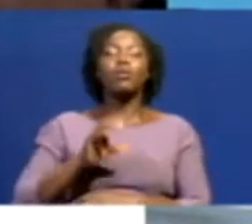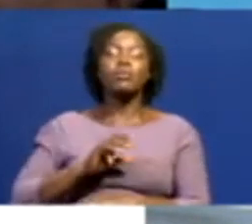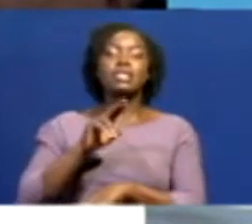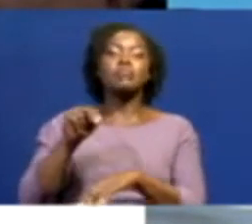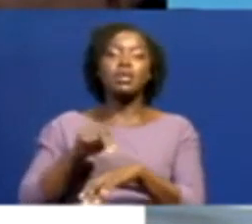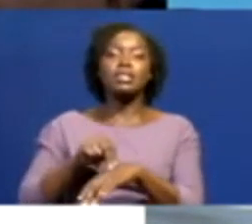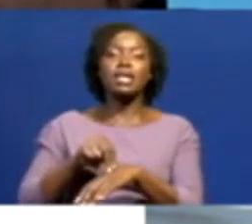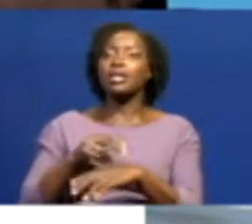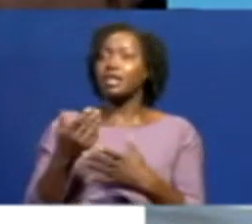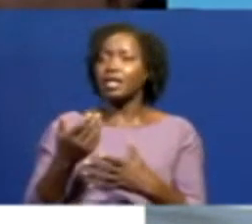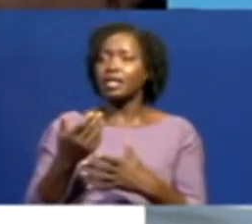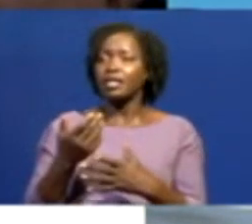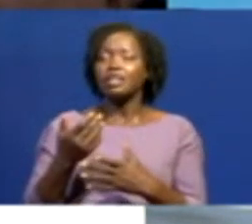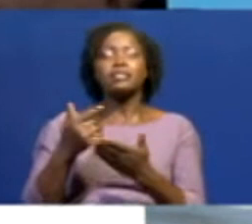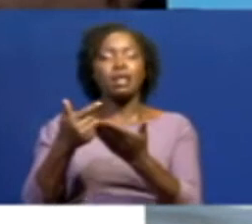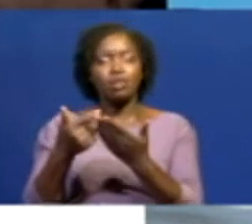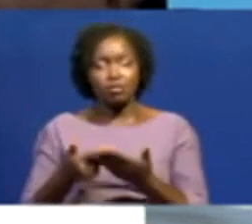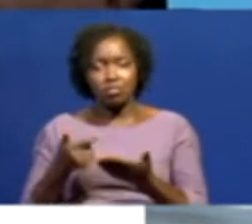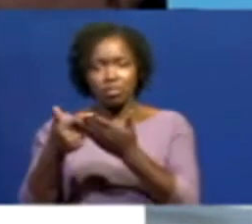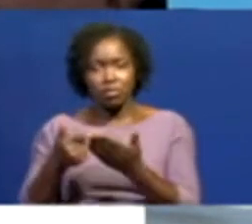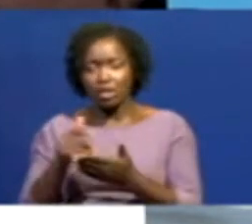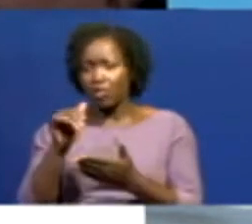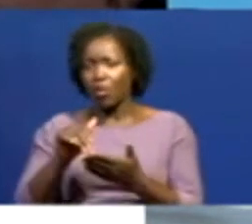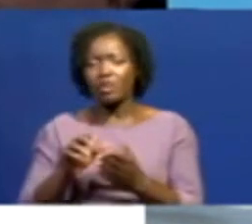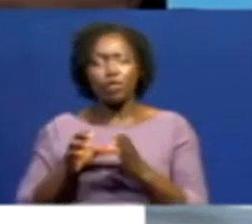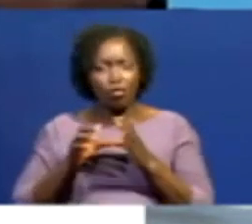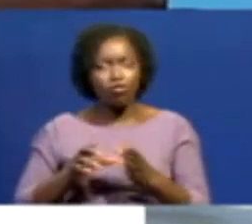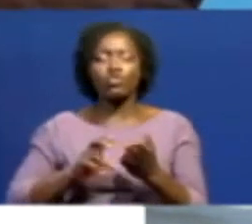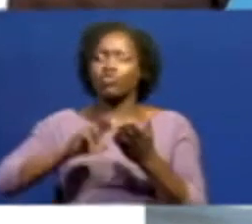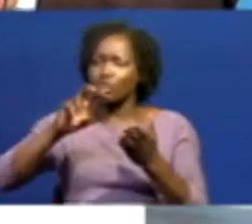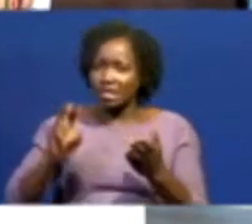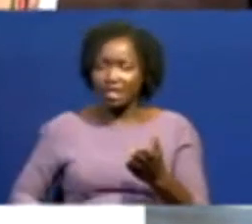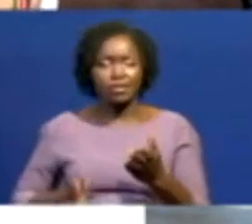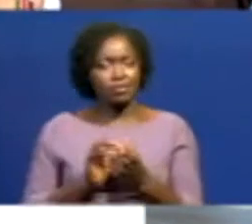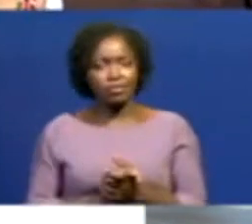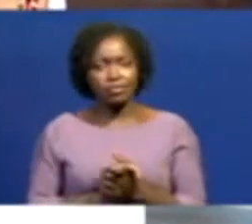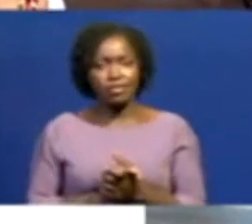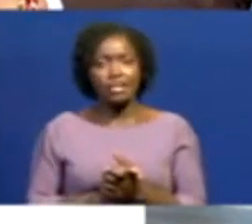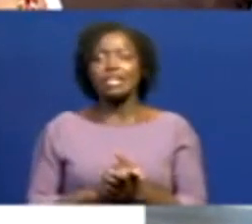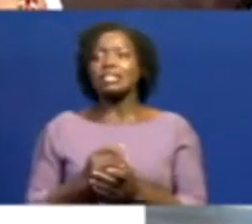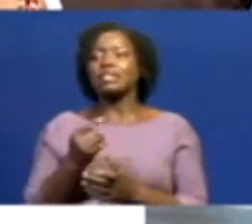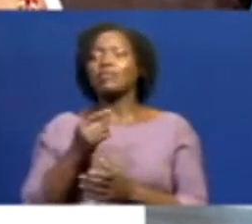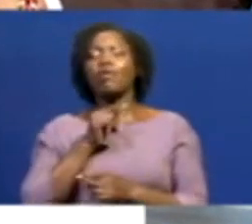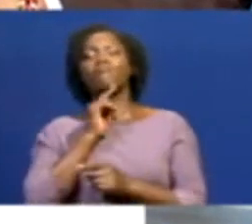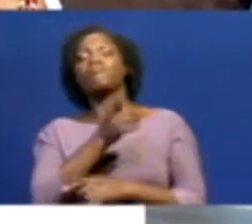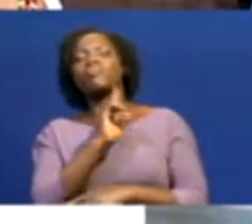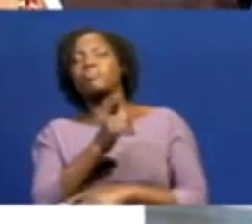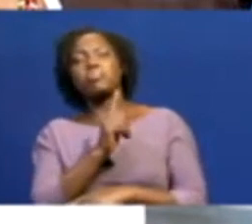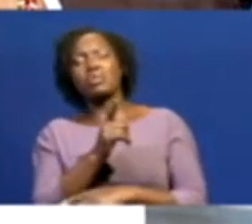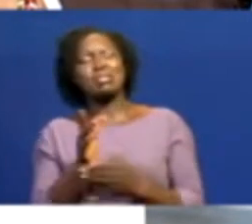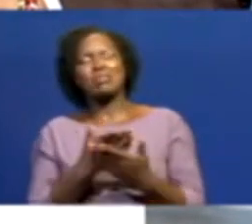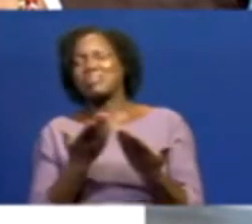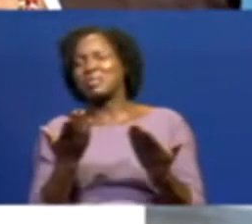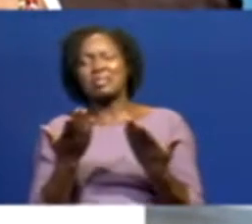kimataifa samahani ya kitaifa ya mazungumzo kuwa walilazimishwa kujiuzulu. Aidha wamedai kuwa walipokea vitisho, suala